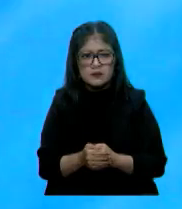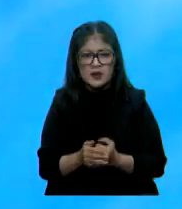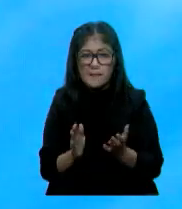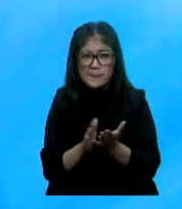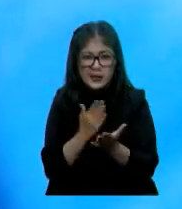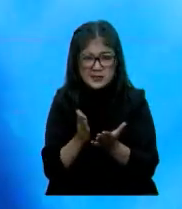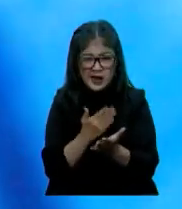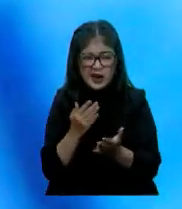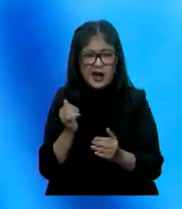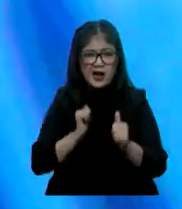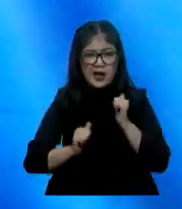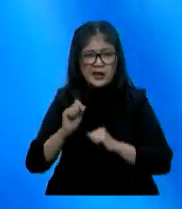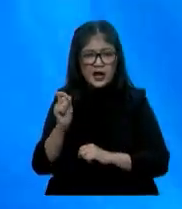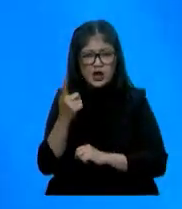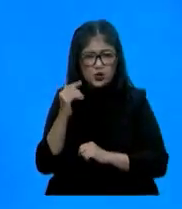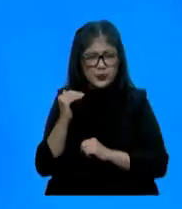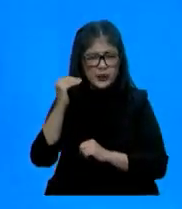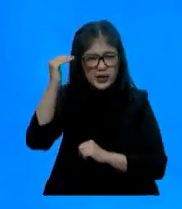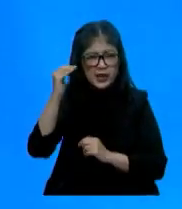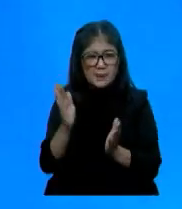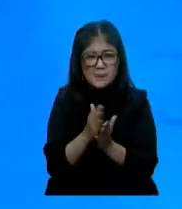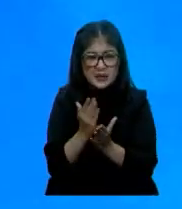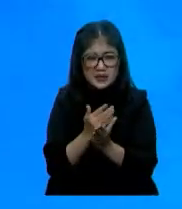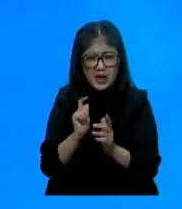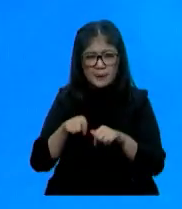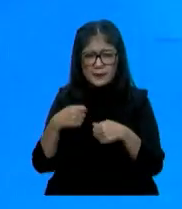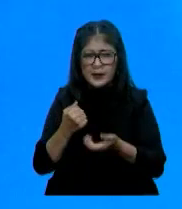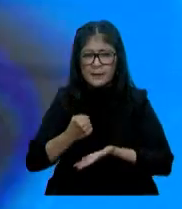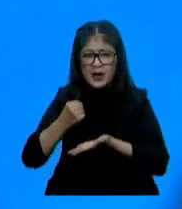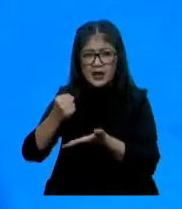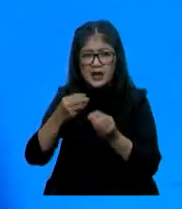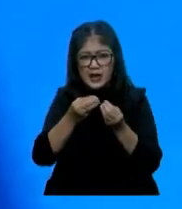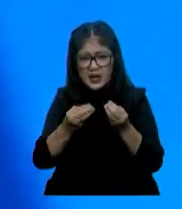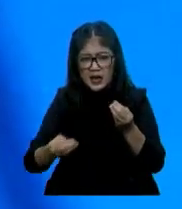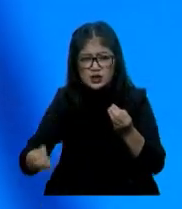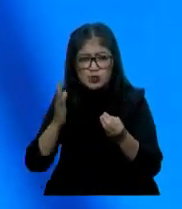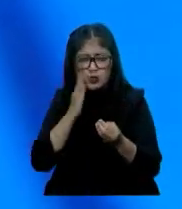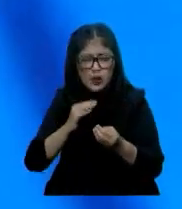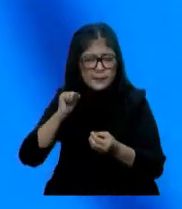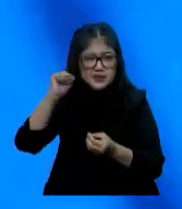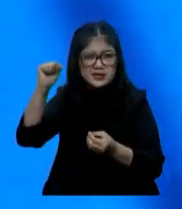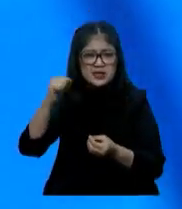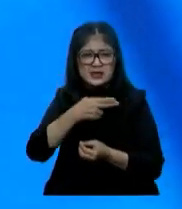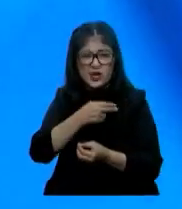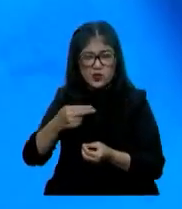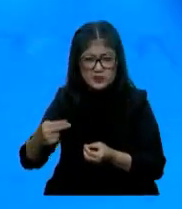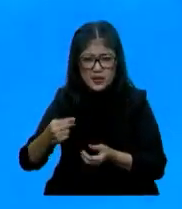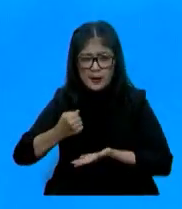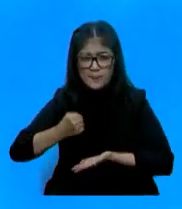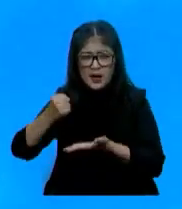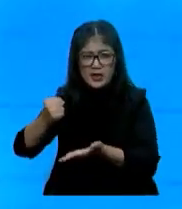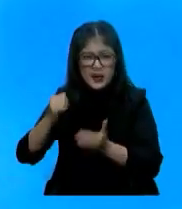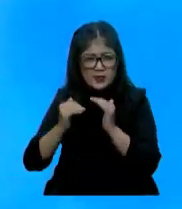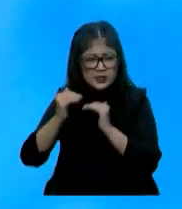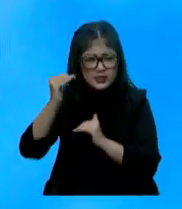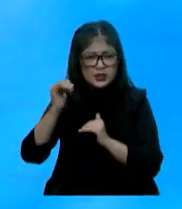Pemirsa, majalah Gaya Hidup High End Magazine kembali memberikan penghargaan kepada generasi muda berprestasi Indonesia. Penghargaan High End The